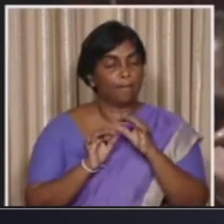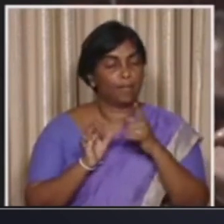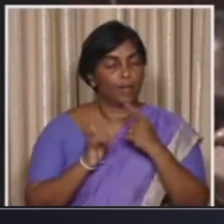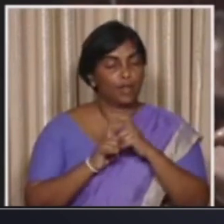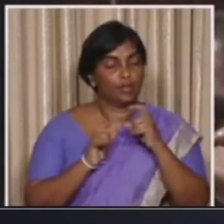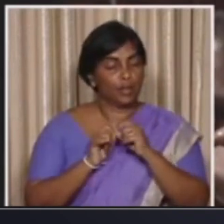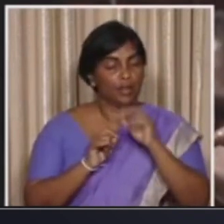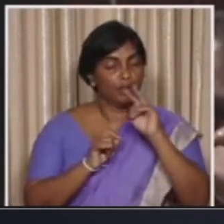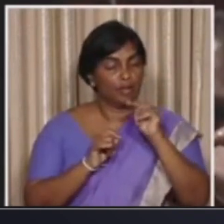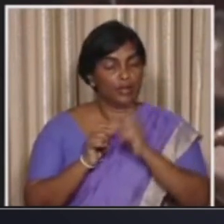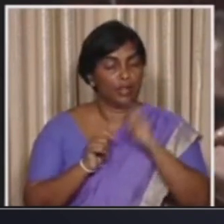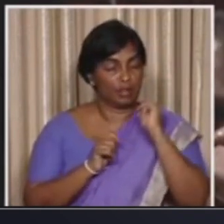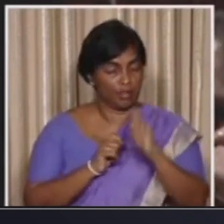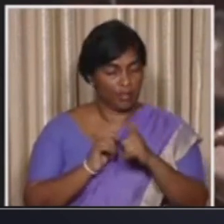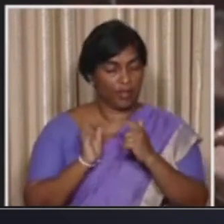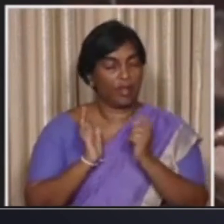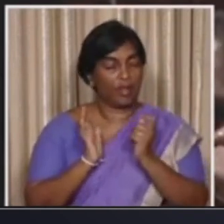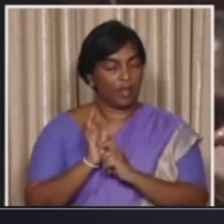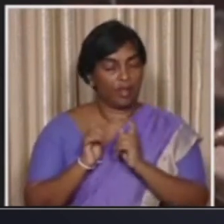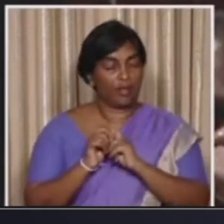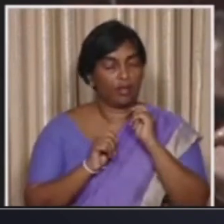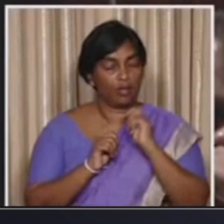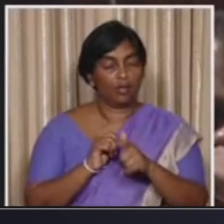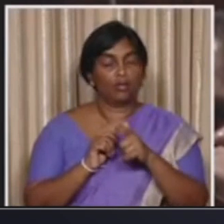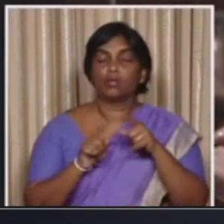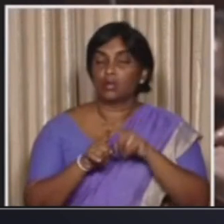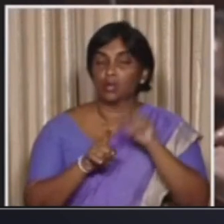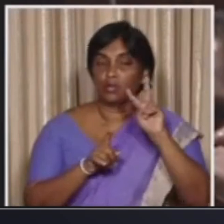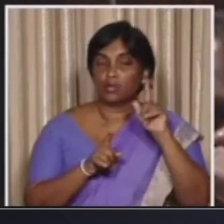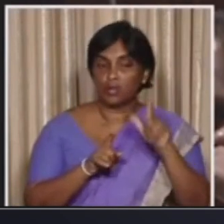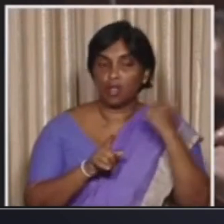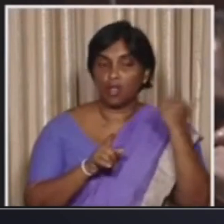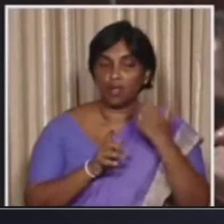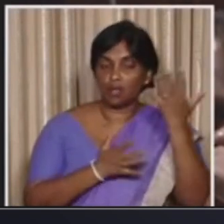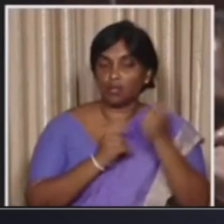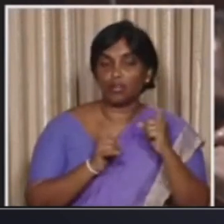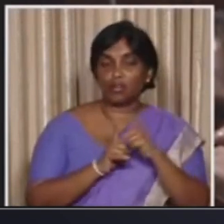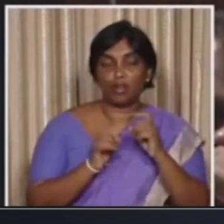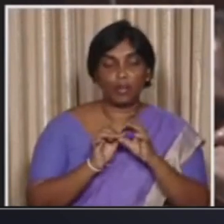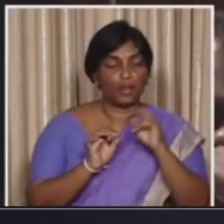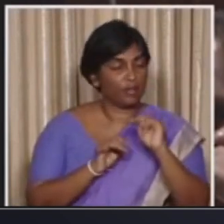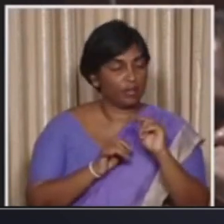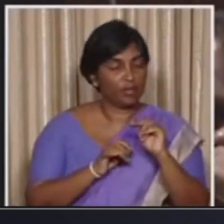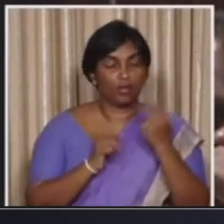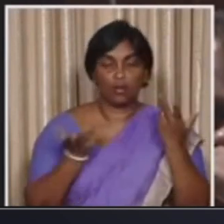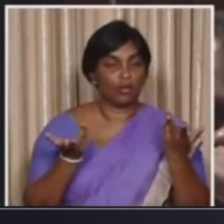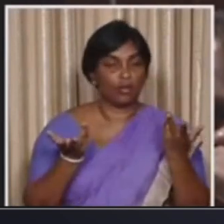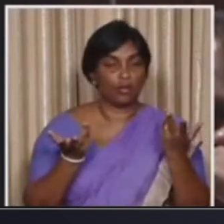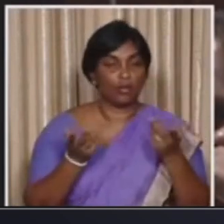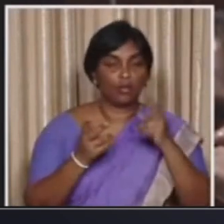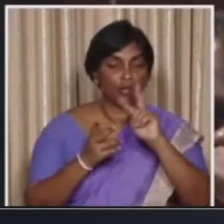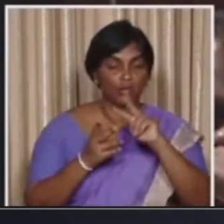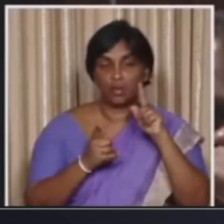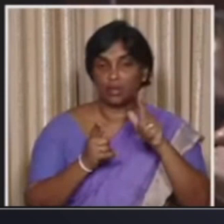ඩොලර් බිලියන 20ක් අපි ණය ගෙවන්න තියෙනවා. ණය ගෙවන්න තියෙනවා 27ක්. අලුතෙන් ණය ගන්න ඩොලර් බිලියන 20ක්. කොහොමද වැඩේ?